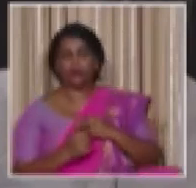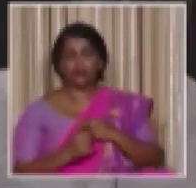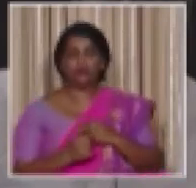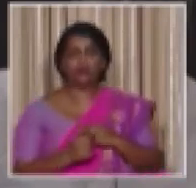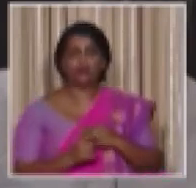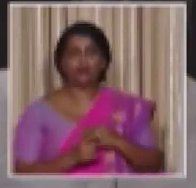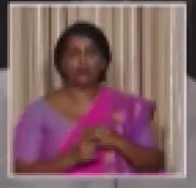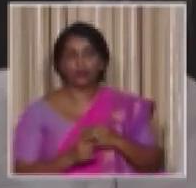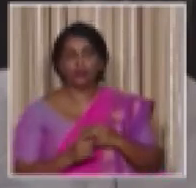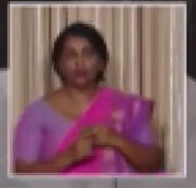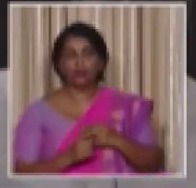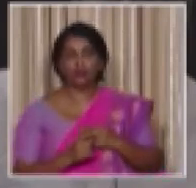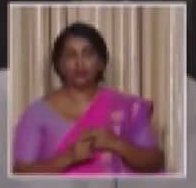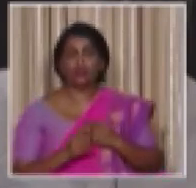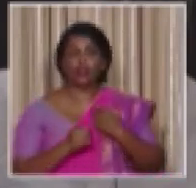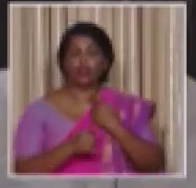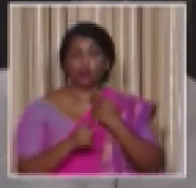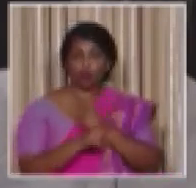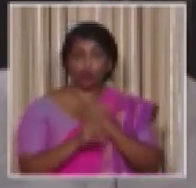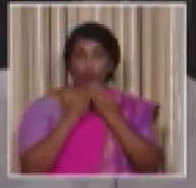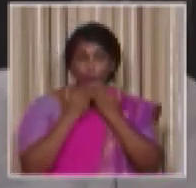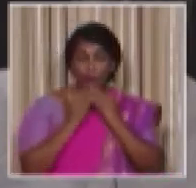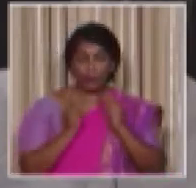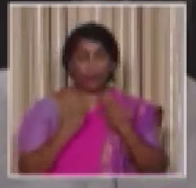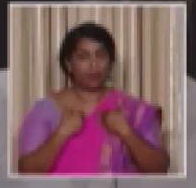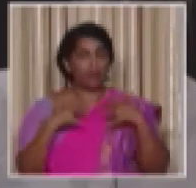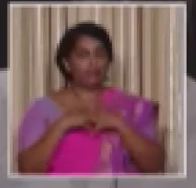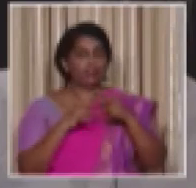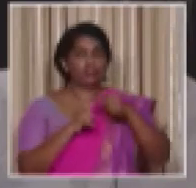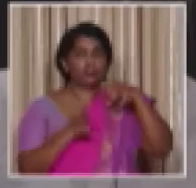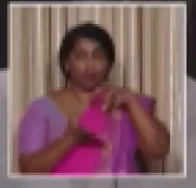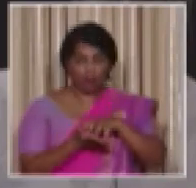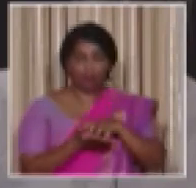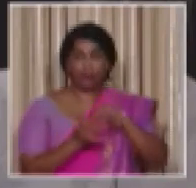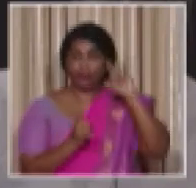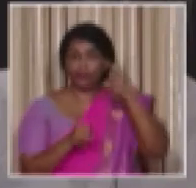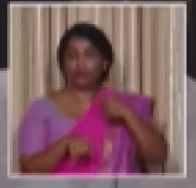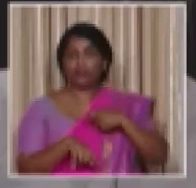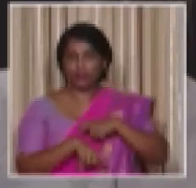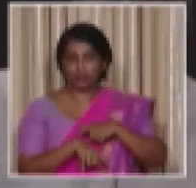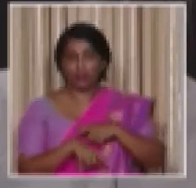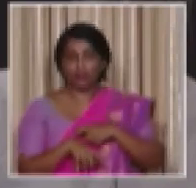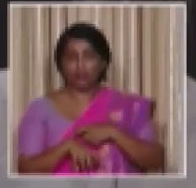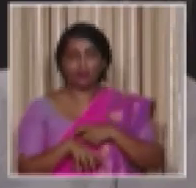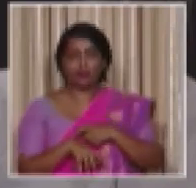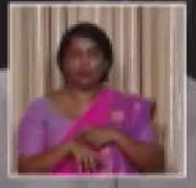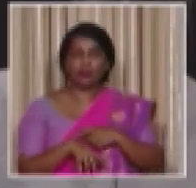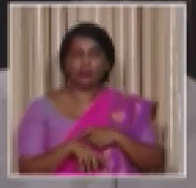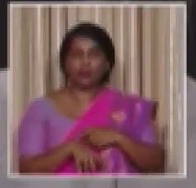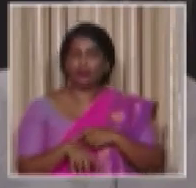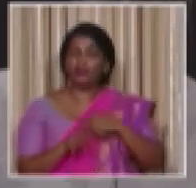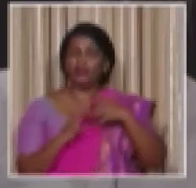ගුරු උපදේශක සේවාව ආරම්භ වෙච්ච අවදී මම තමයි බස්සාහිර මහමැති හැටියට පළවෙනි වතාවට බස්සාහිර පළාතේ ගුරු උපදේශකවරුන්ට